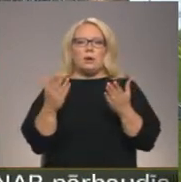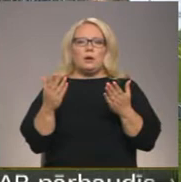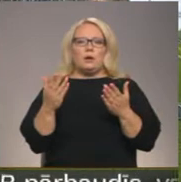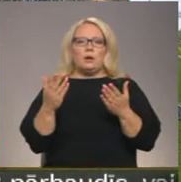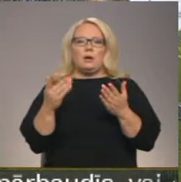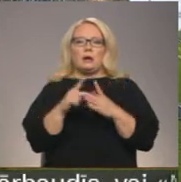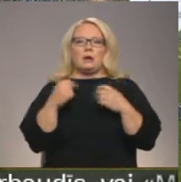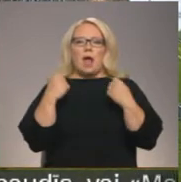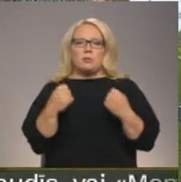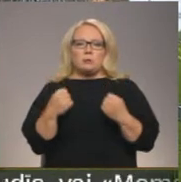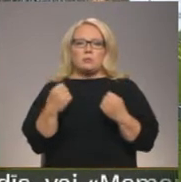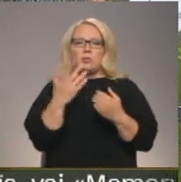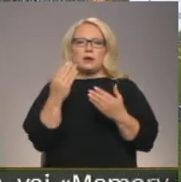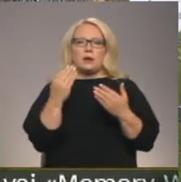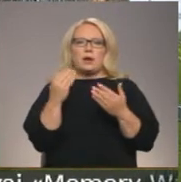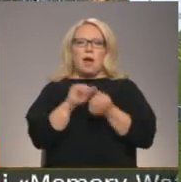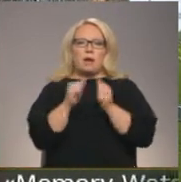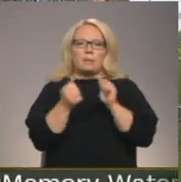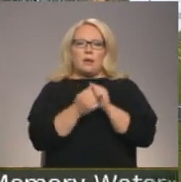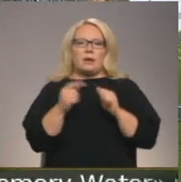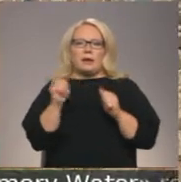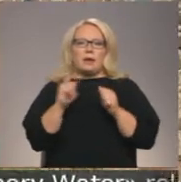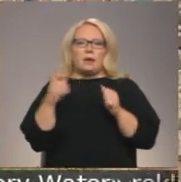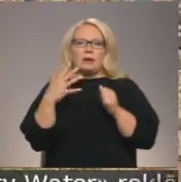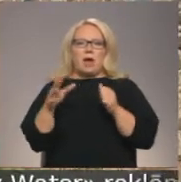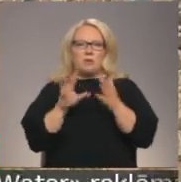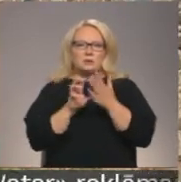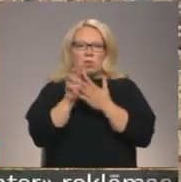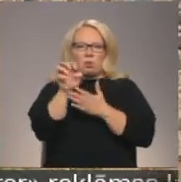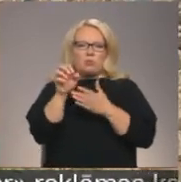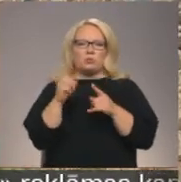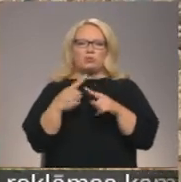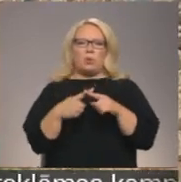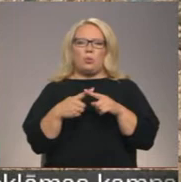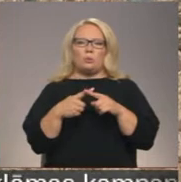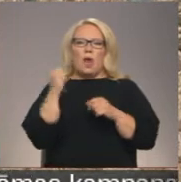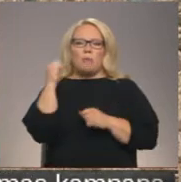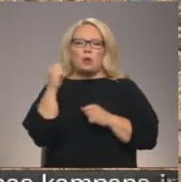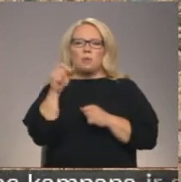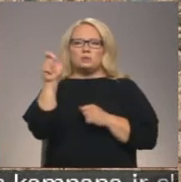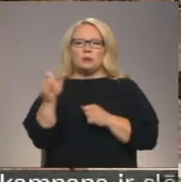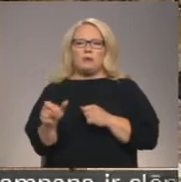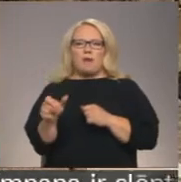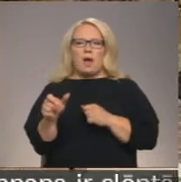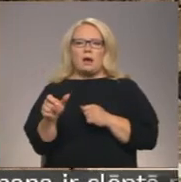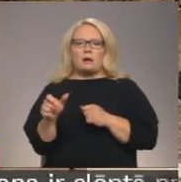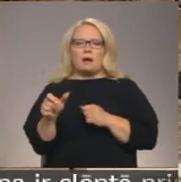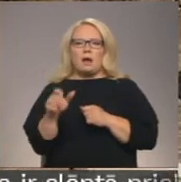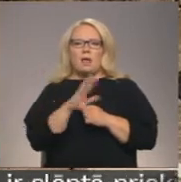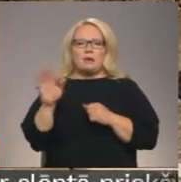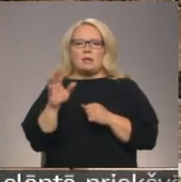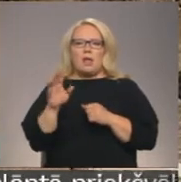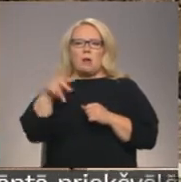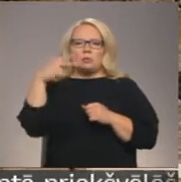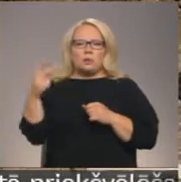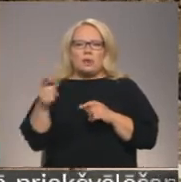ir jānostiprina, ir atzīmēti, kuri akmeņi ir izdrupuši un kur ir, teiksim, pat varbūt apdraud kaut kur cilvēkiem, lai neuzkrist virsū, tāpēc mēs